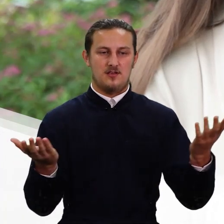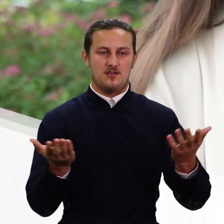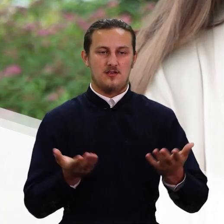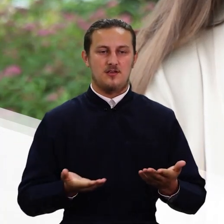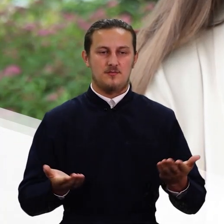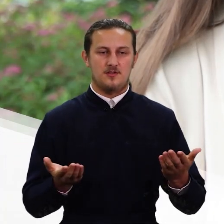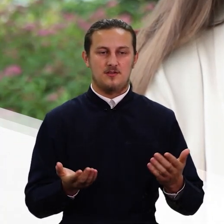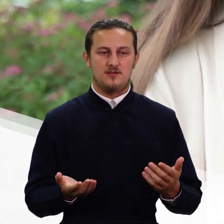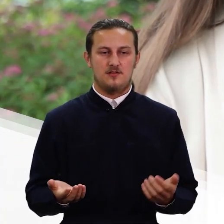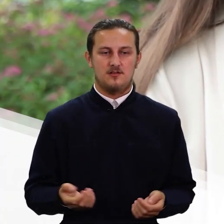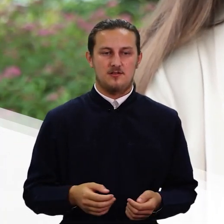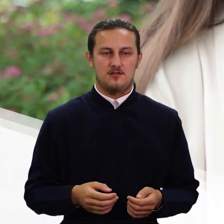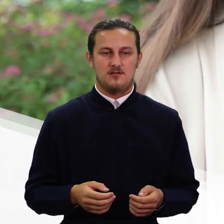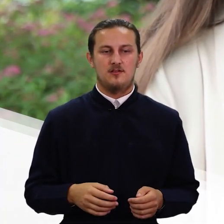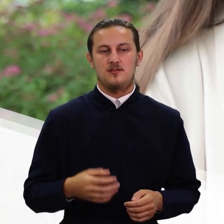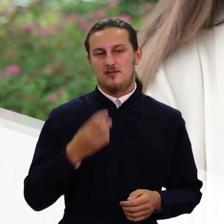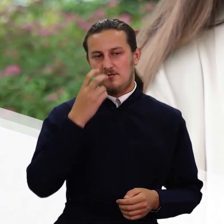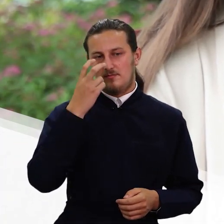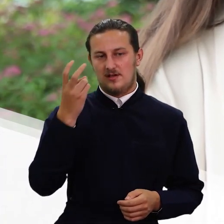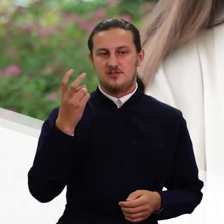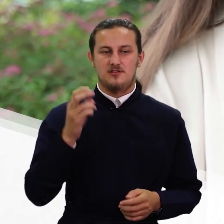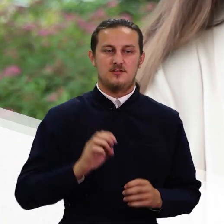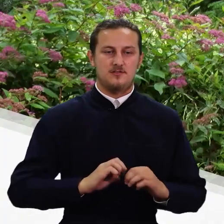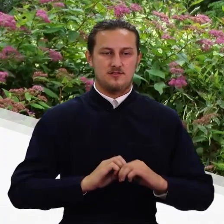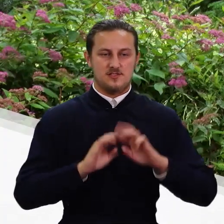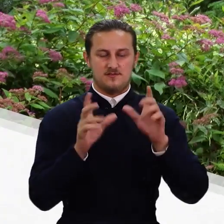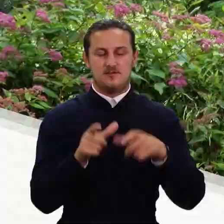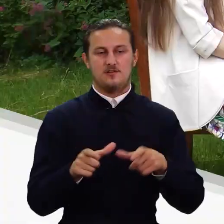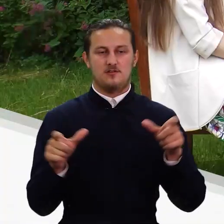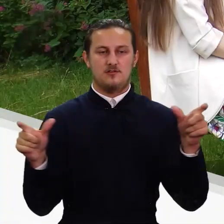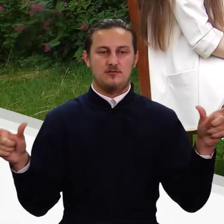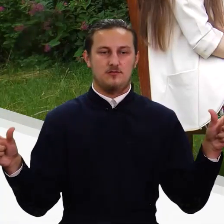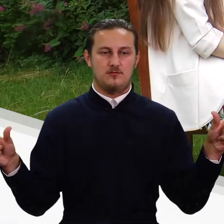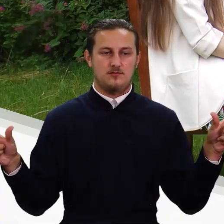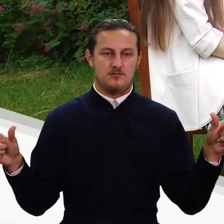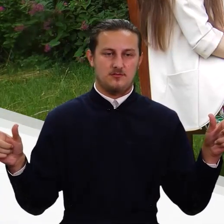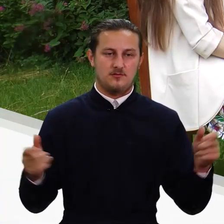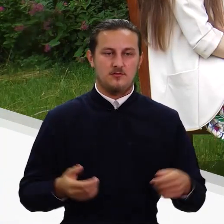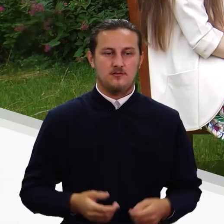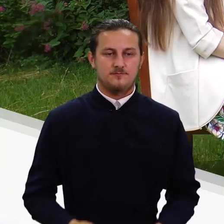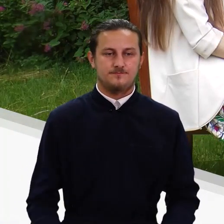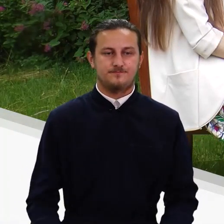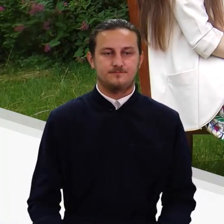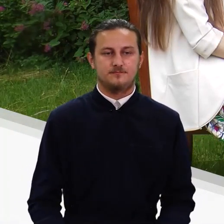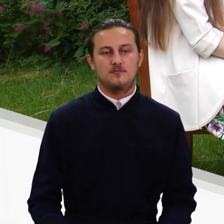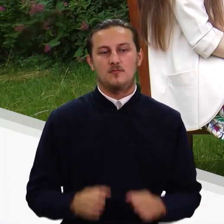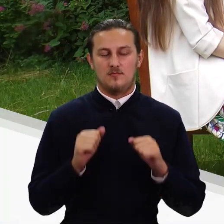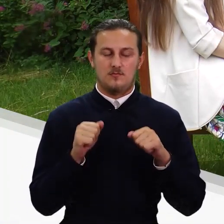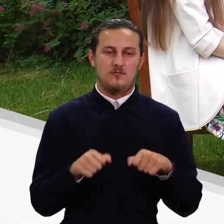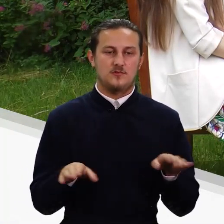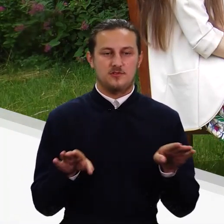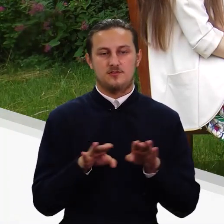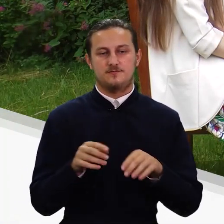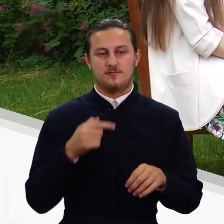своїх проповідях, що ми не святі, але ми бачили святих. Розгортуючи цю думку, ми можемо сказати, ми не народилися